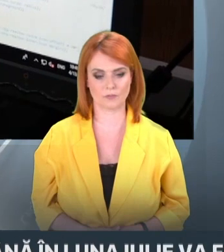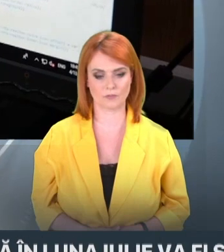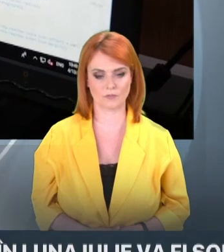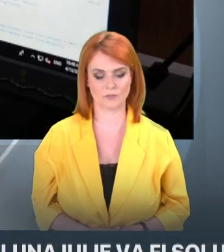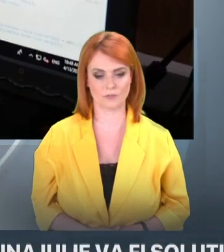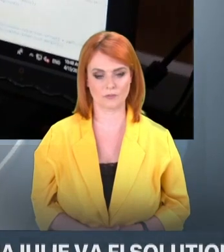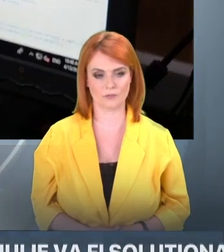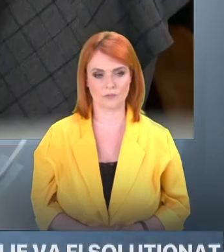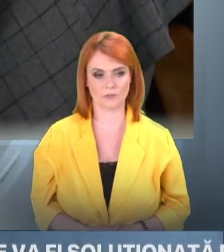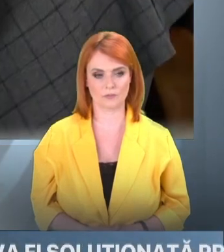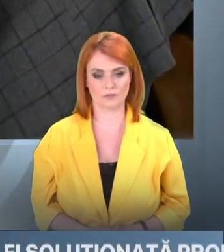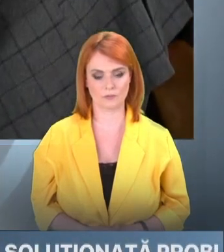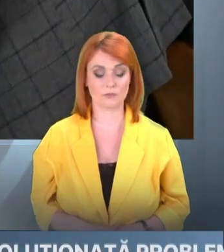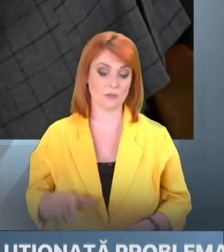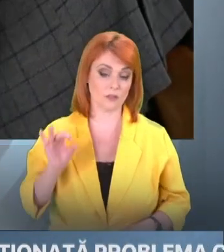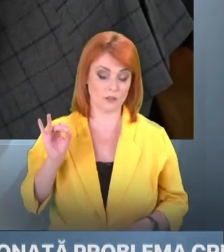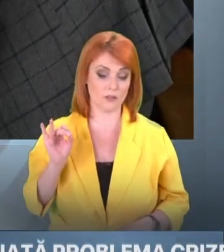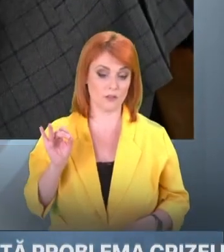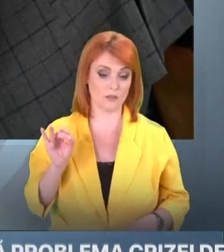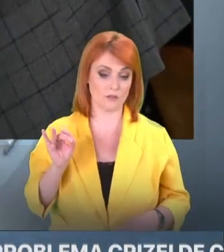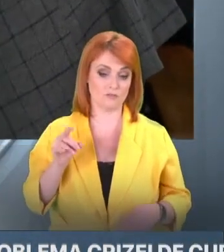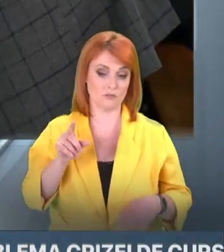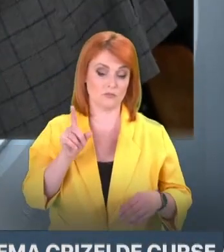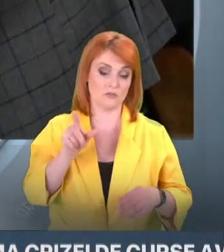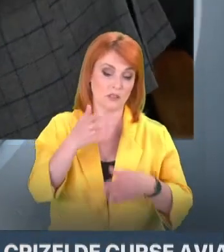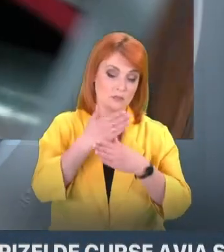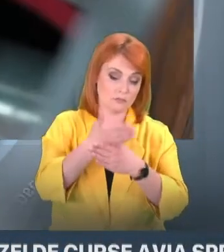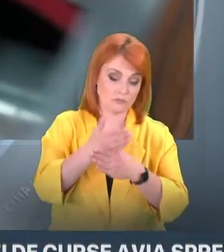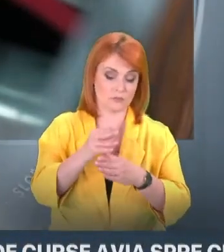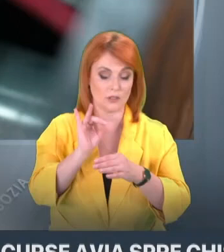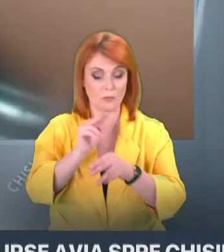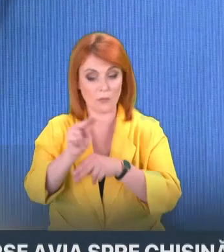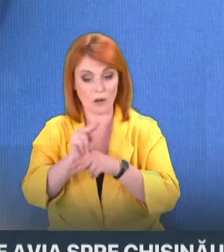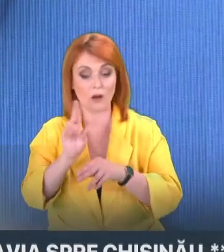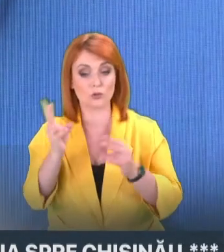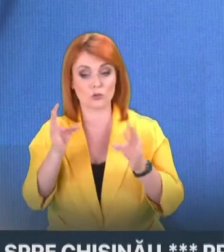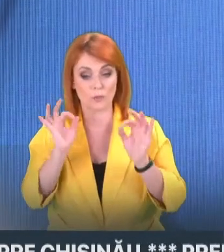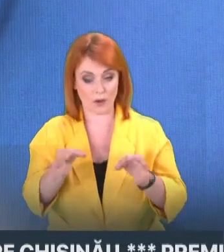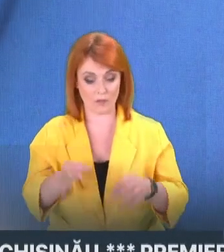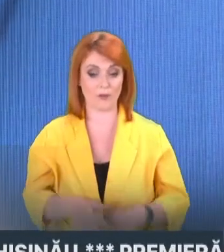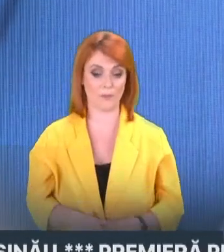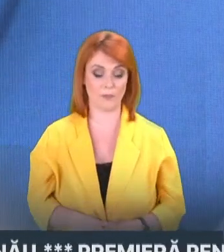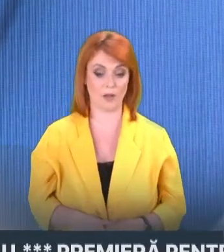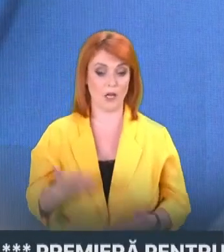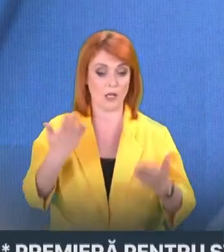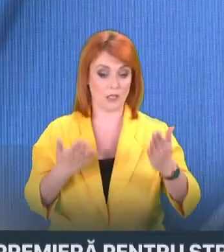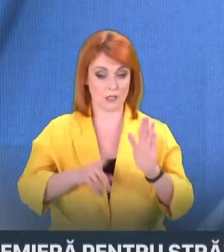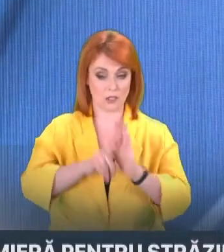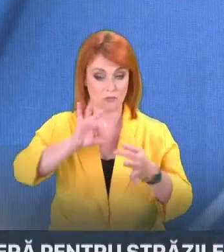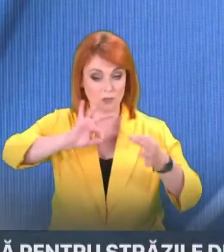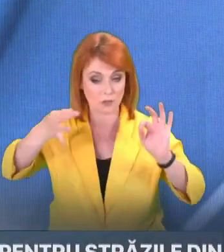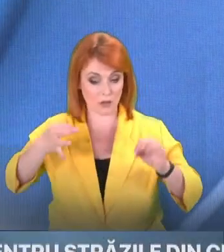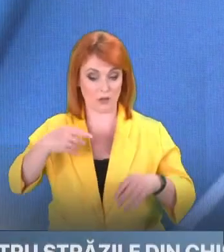muncă, deci competențe de comunicare, competențe de lucru în echipă, etică profesională. Dacă e să vorbim în detaliu despre acest program